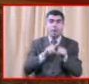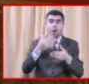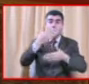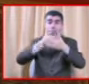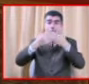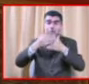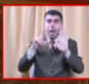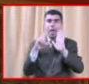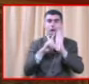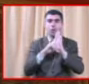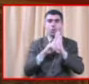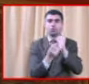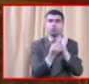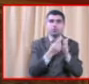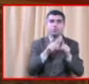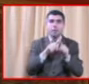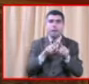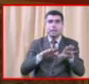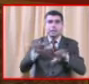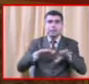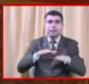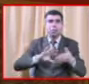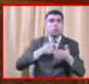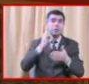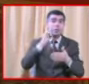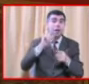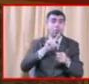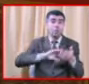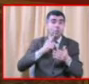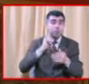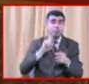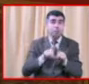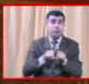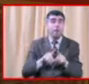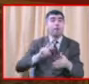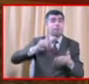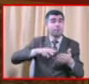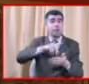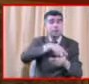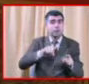مرسوم اول اللي هو المضاد للزلازل في العالم القروي، راه الان يتعين التطبيق ديالو.